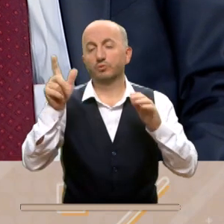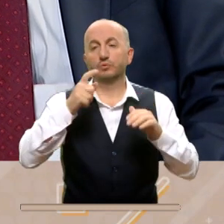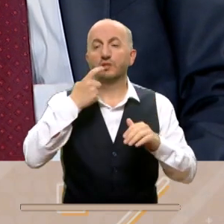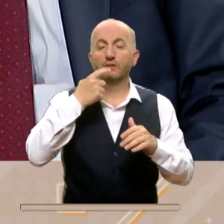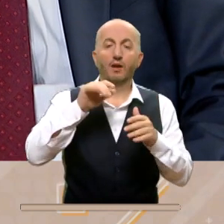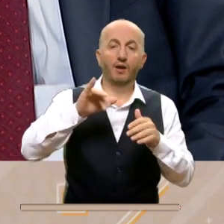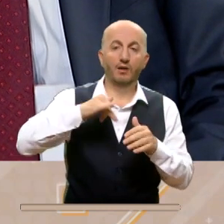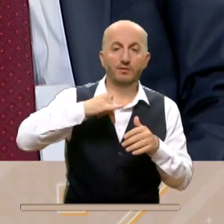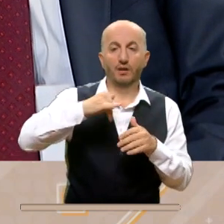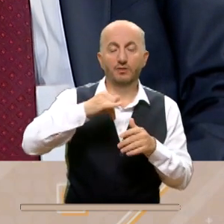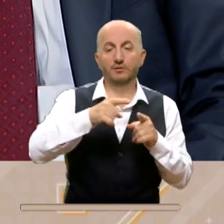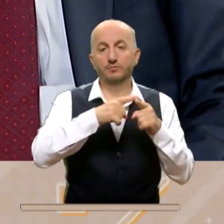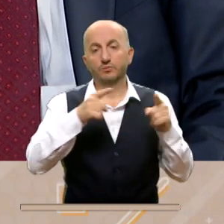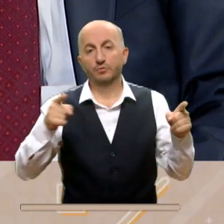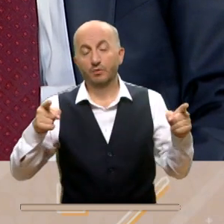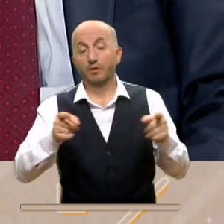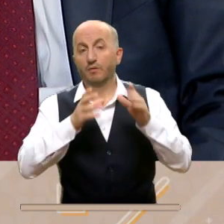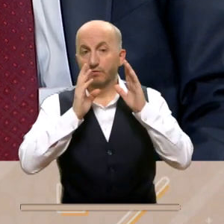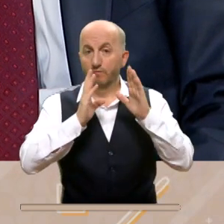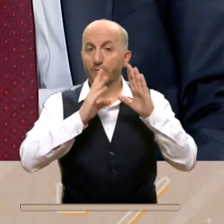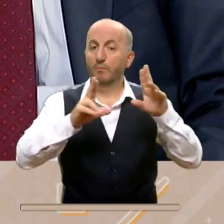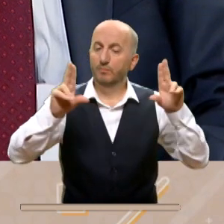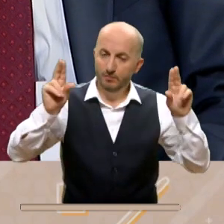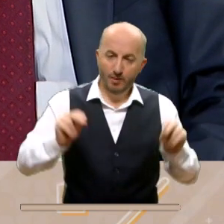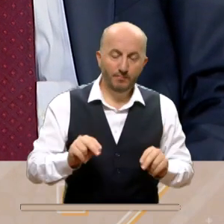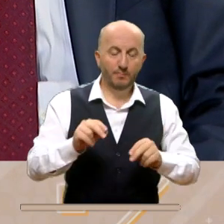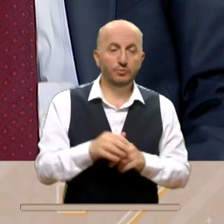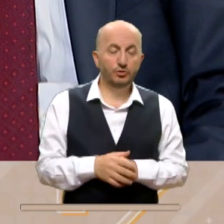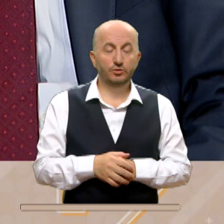bir süreyle sürdürerek tamamlamış.